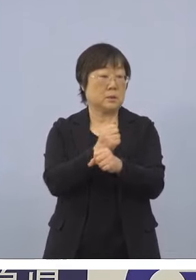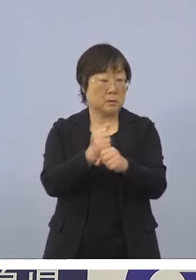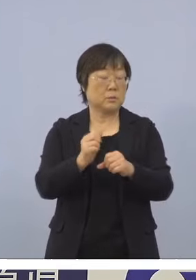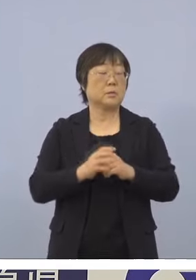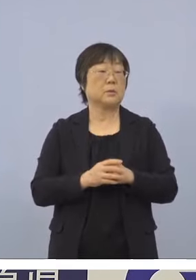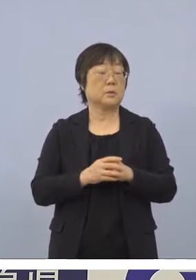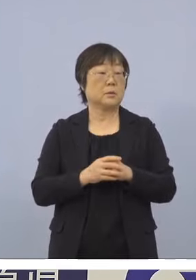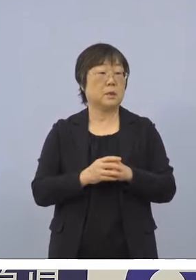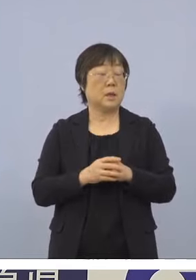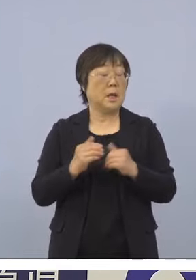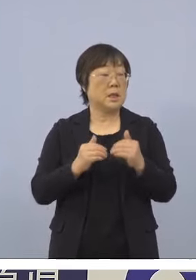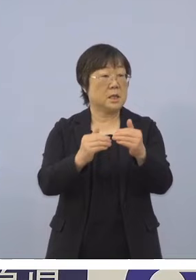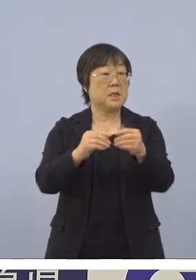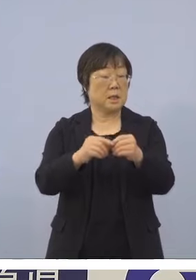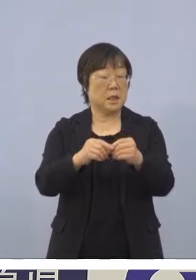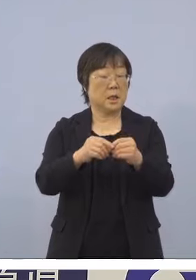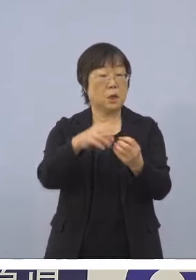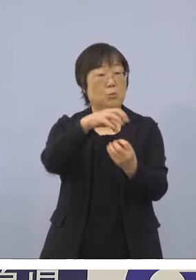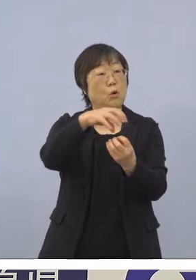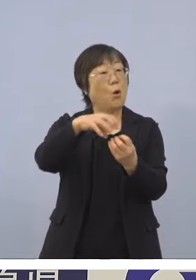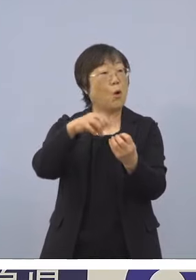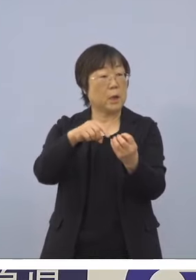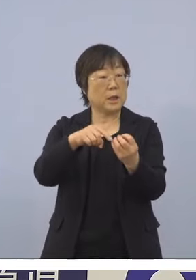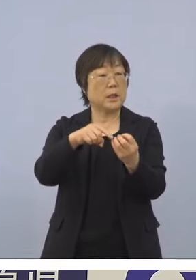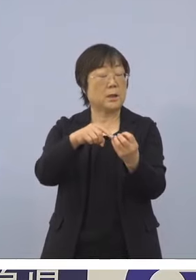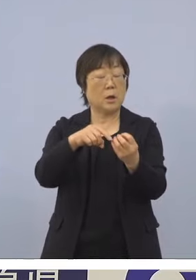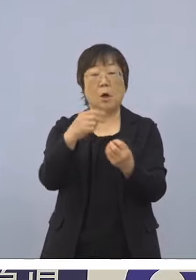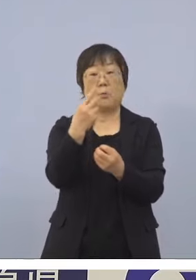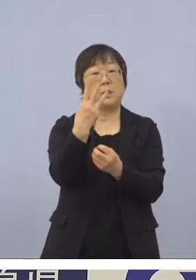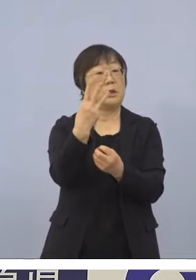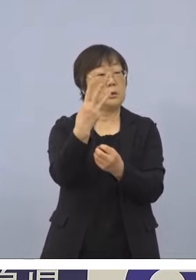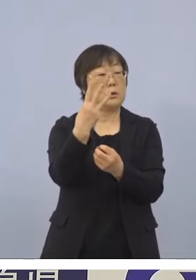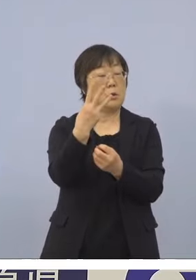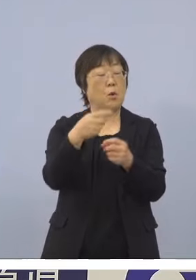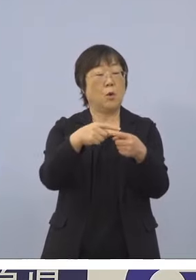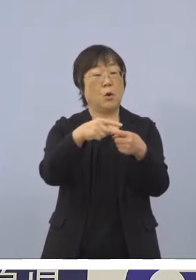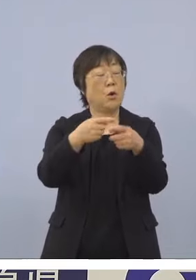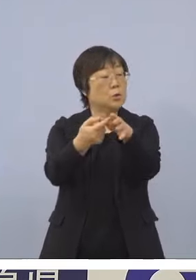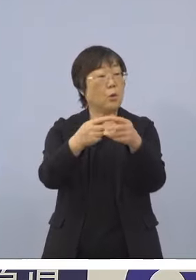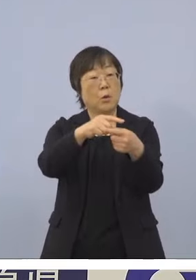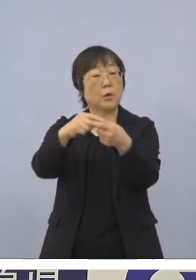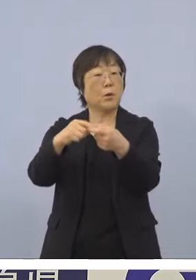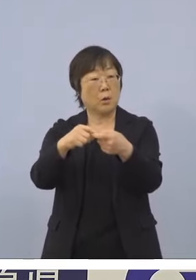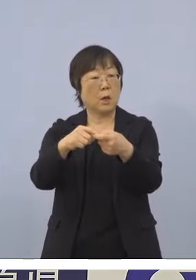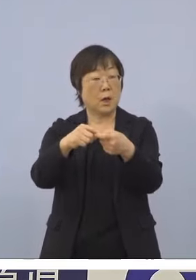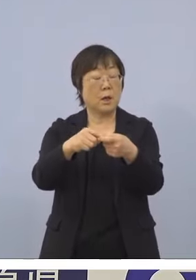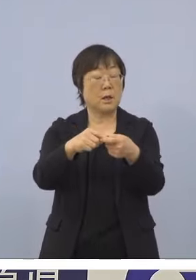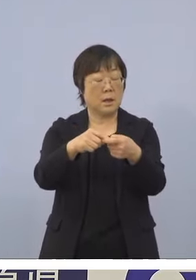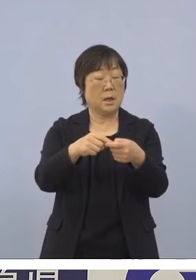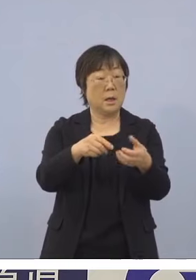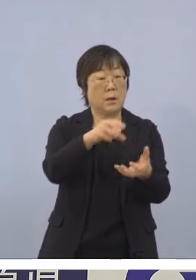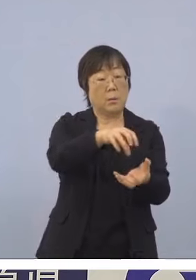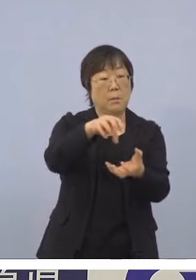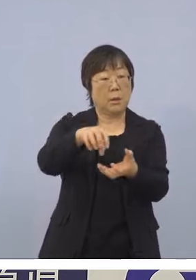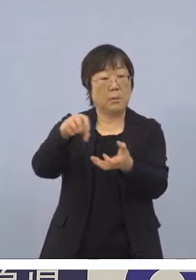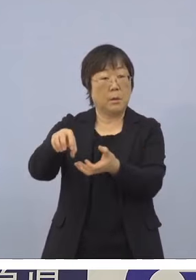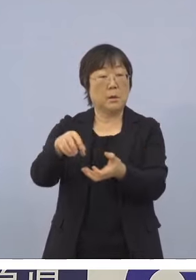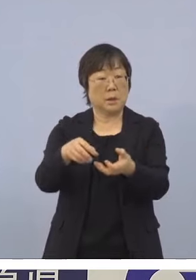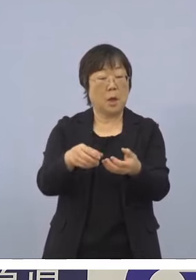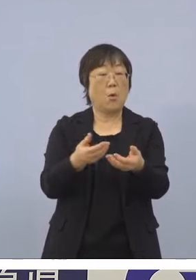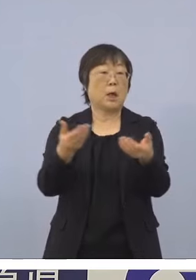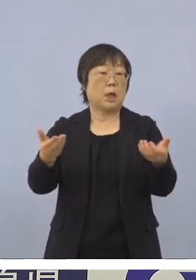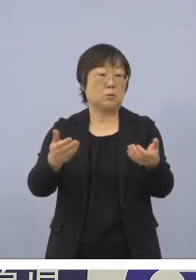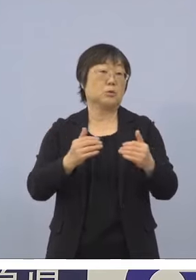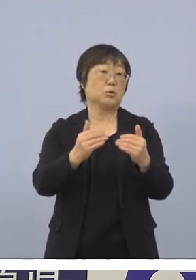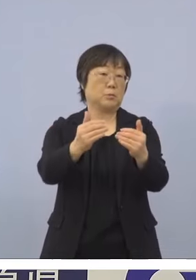先進的にブロッコリーをですね、いわゆる3つの農協さんでしたかね、混載して運ぶとか、今もう進ん